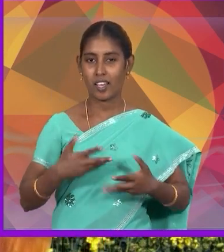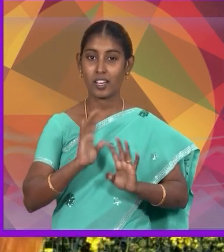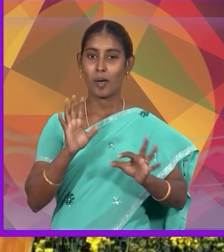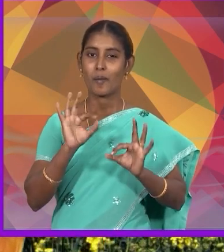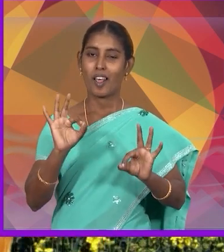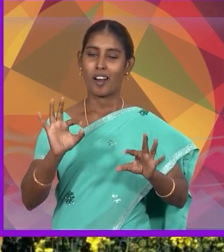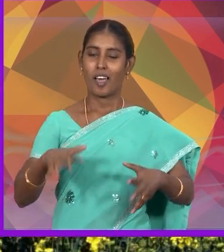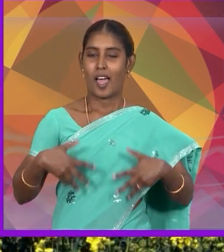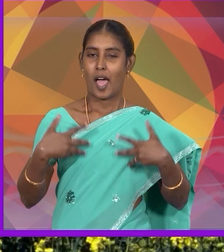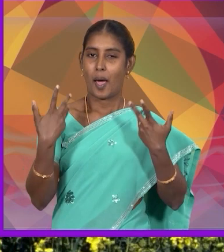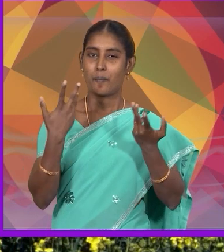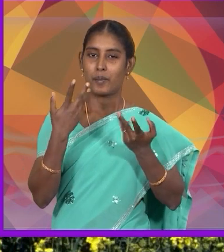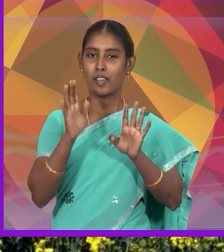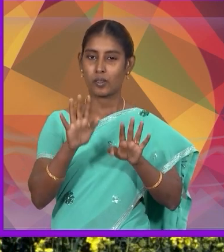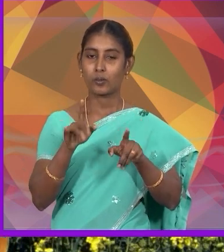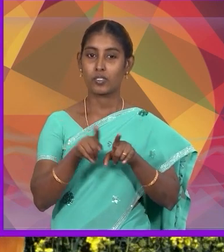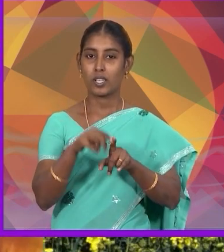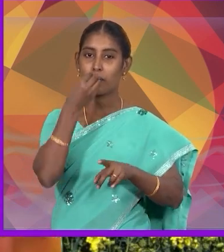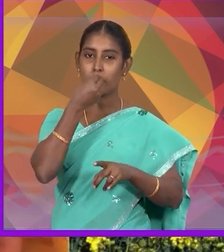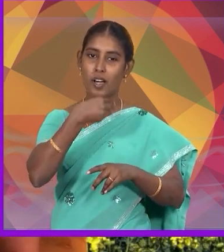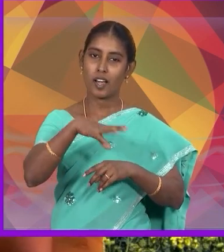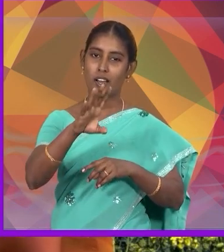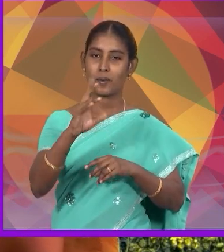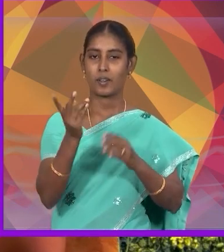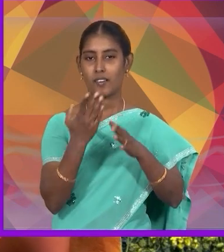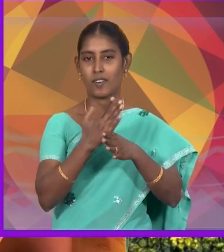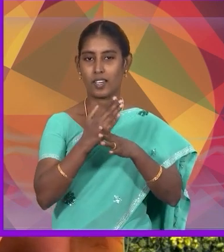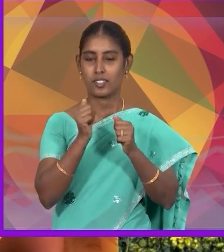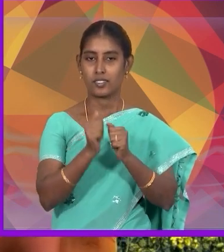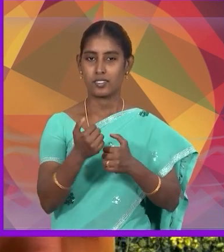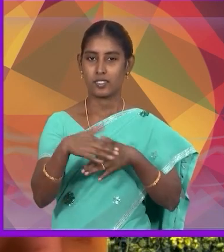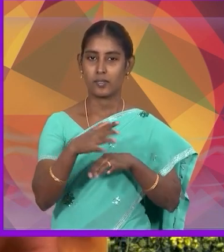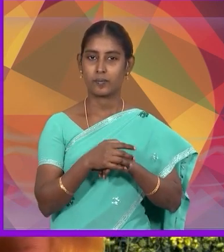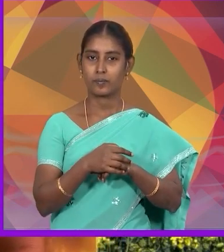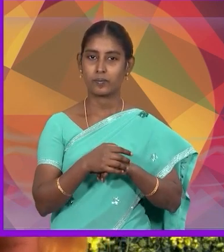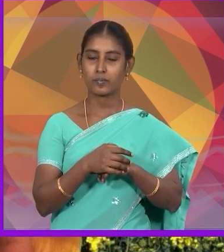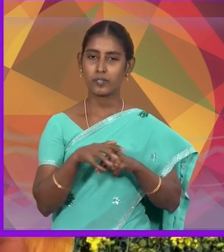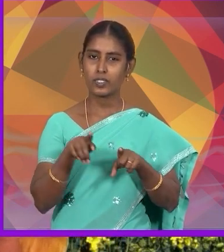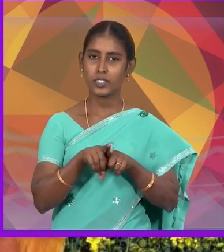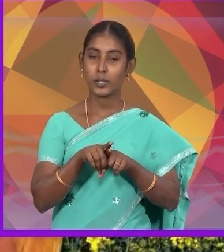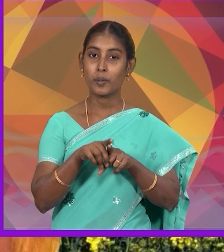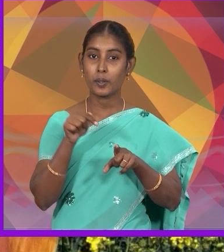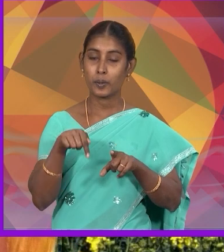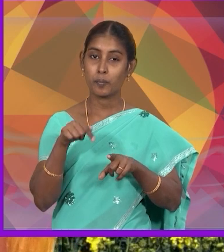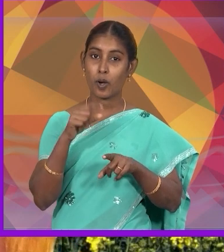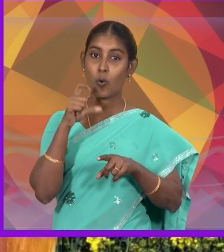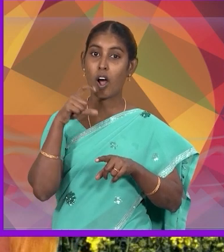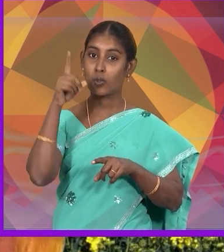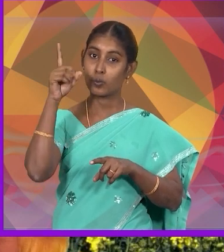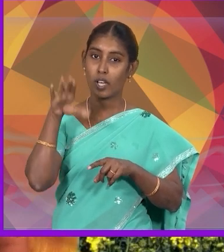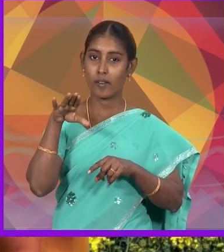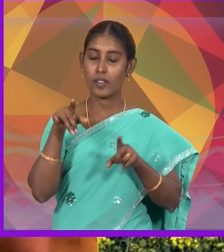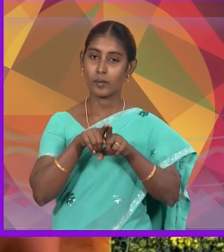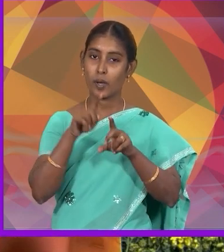பாடல்ங்க. இப்ப மதுரை காமராஜர் பல்கலைக்கழகத்துல நாட்டுப்புற பாடல்களுக்குன்னு அதை பற்றிய அந்த கதை மரபு, அந்த